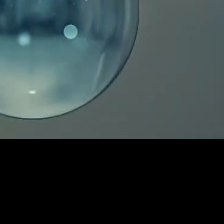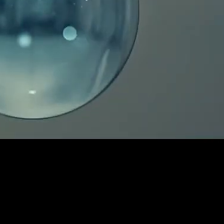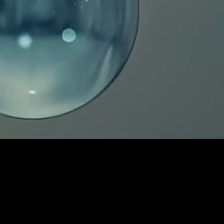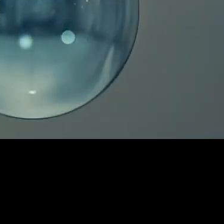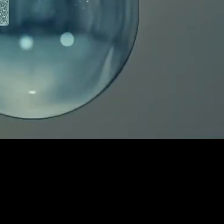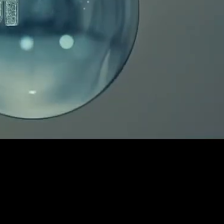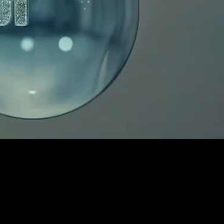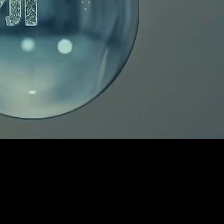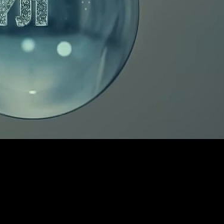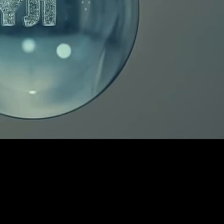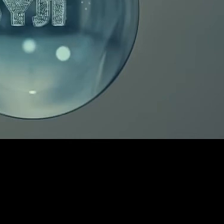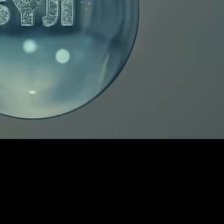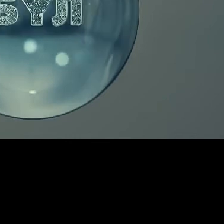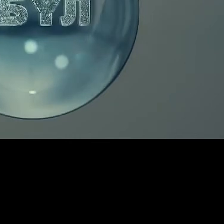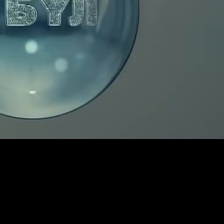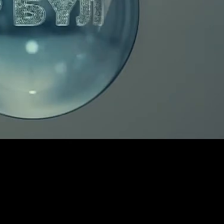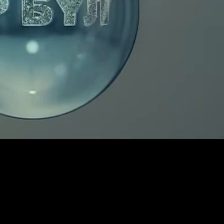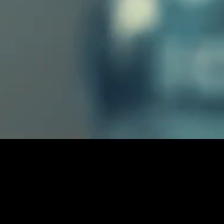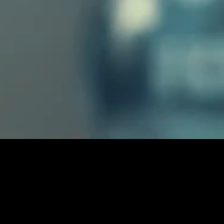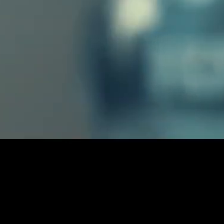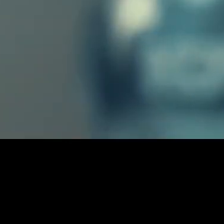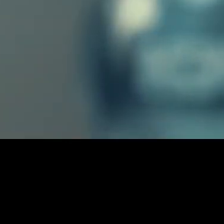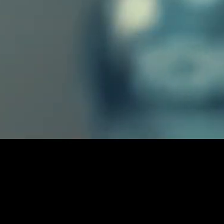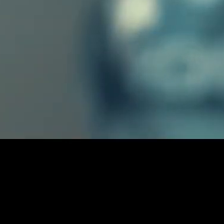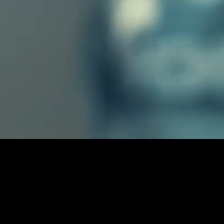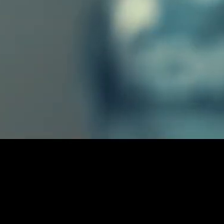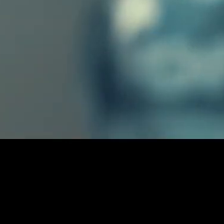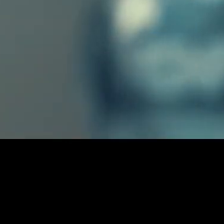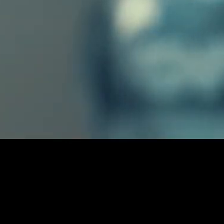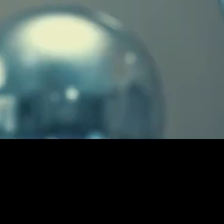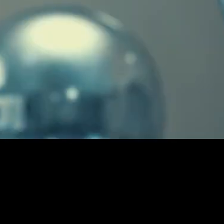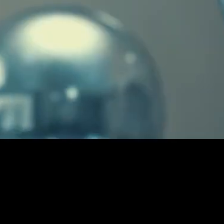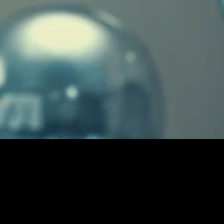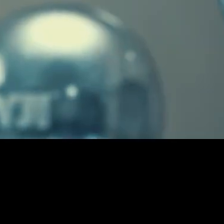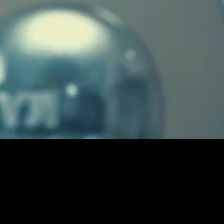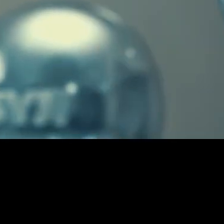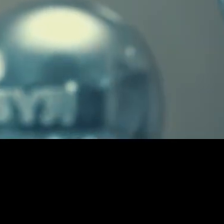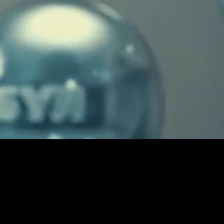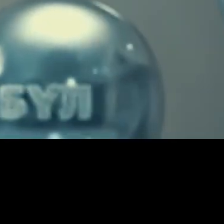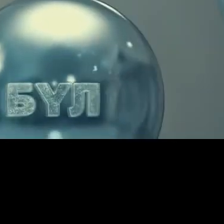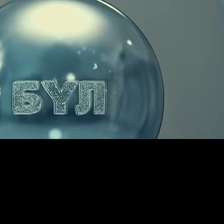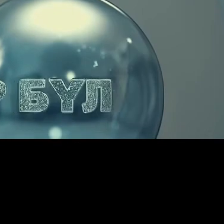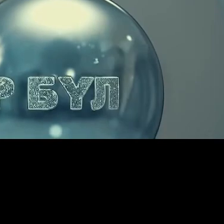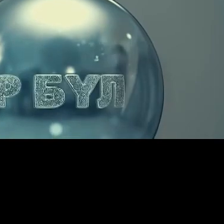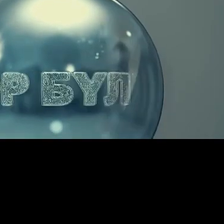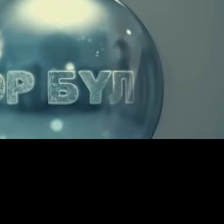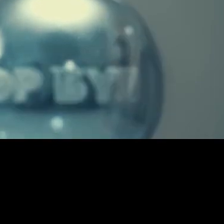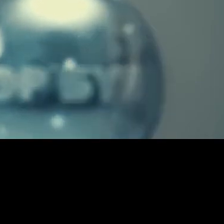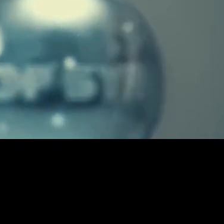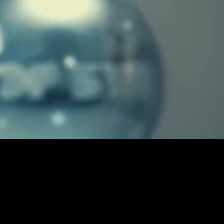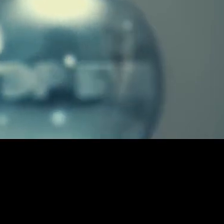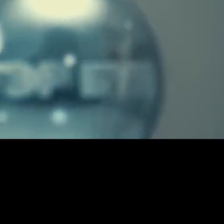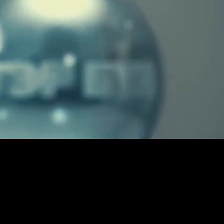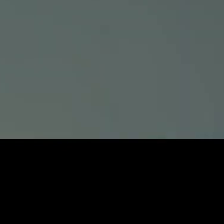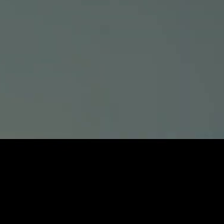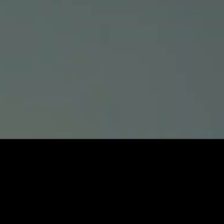Хүн бүхэнд өөрийн гэсэн үнэд зүйлс бий. Тэдгээрийн дундаас гэр бүл, эрүүл мэнд, нэр төр маань